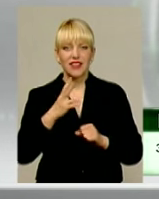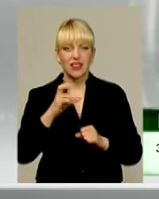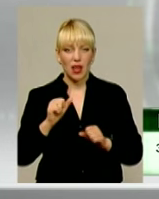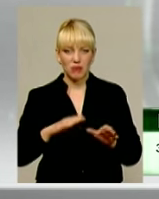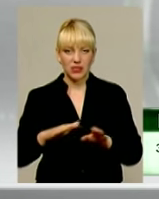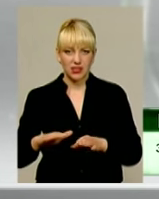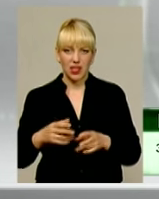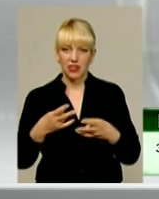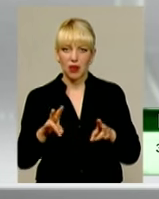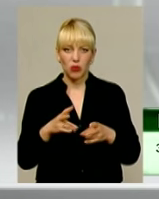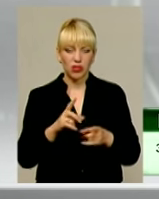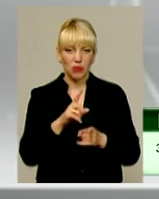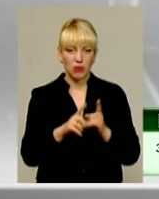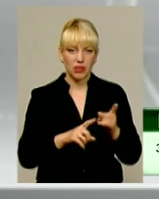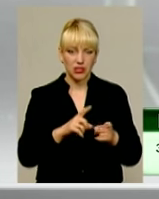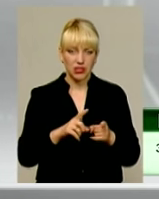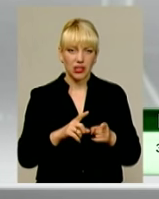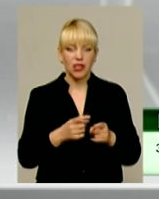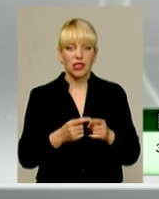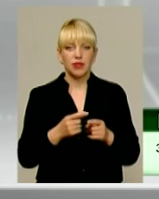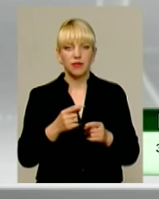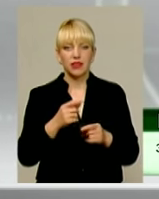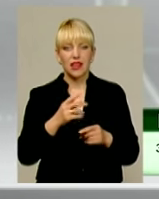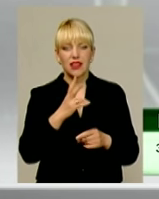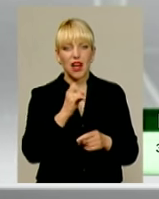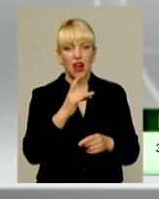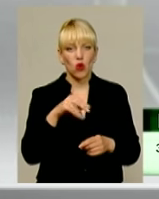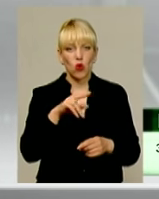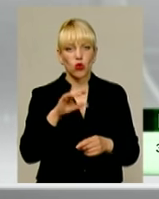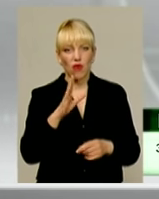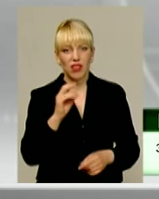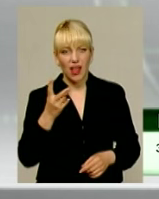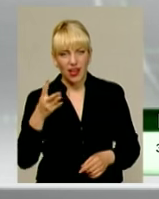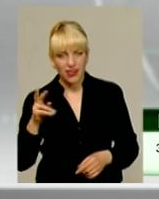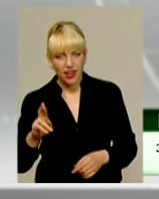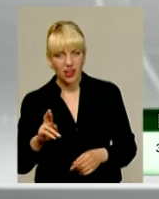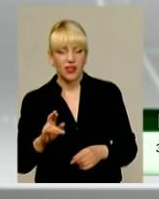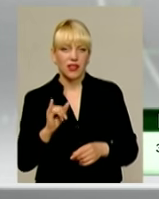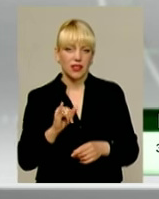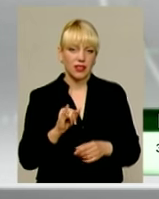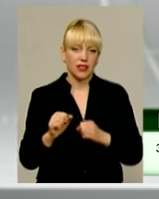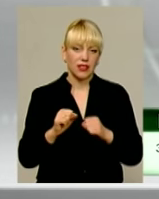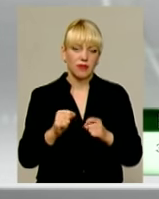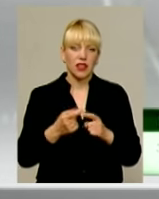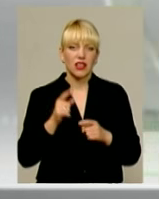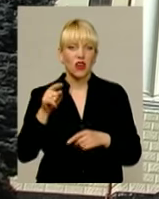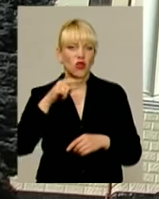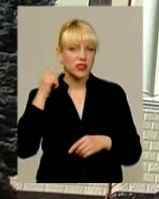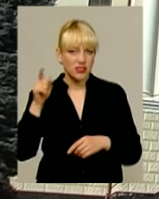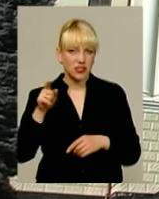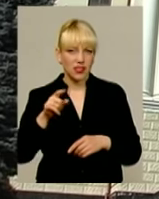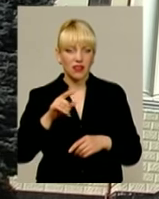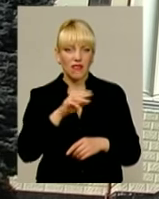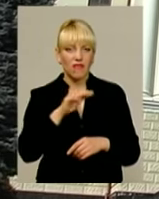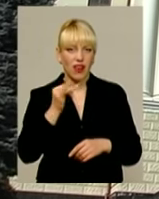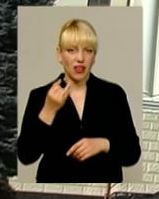місцеве самоврядування з федералізацією, на що б'є російська преса і в цей фейк російський. Тож,